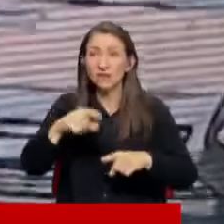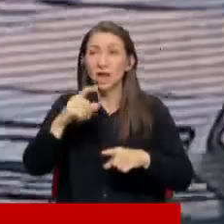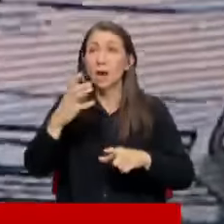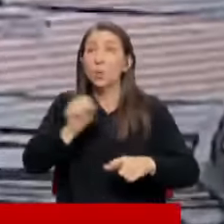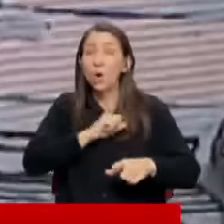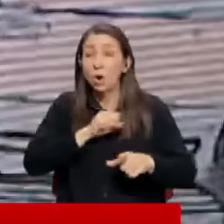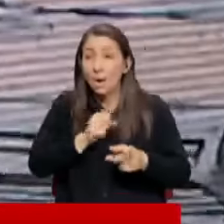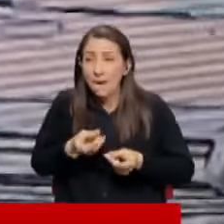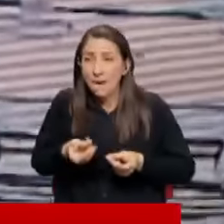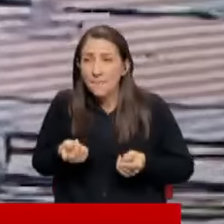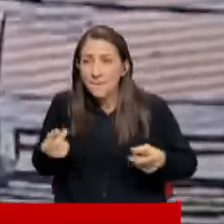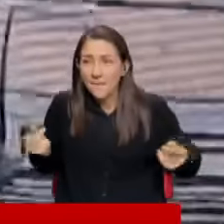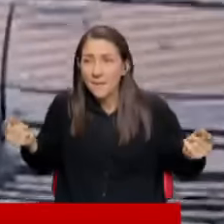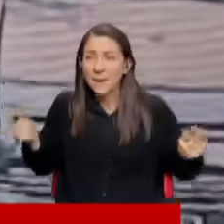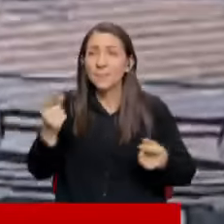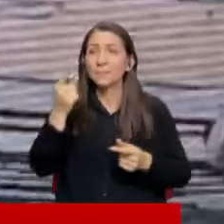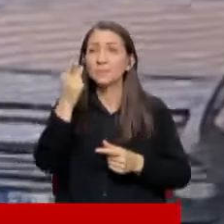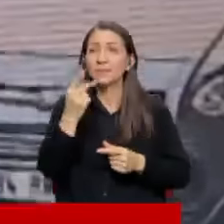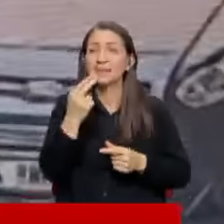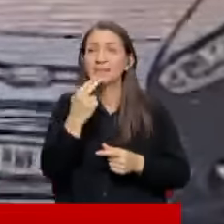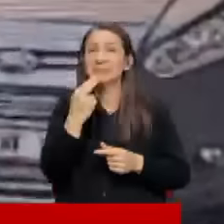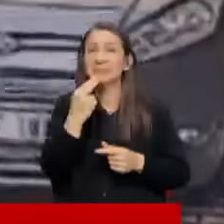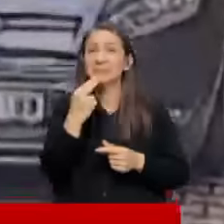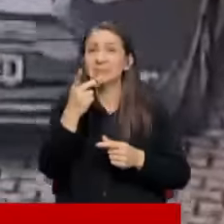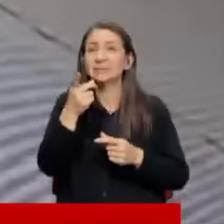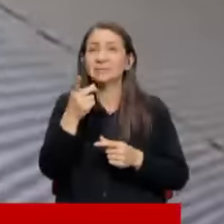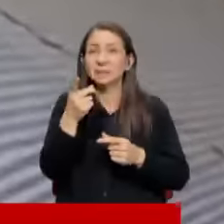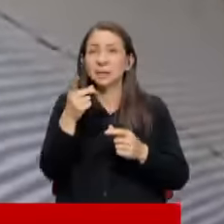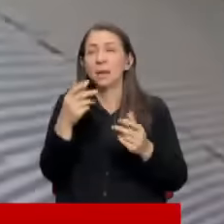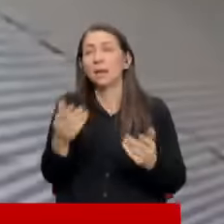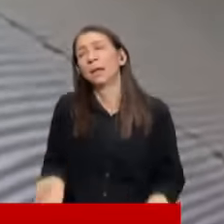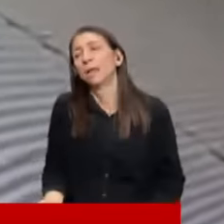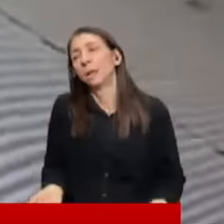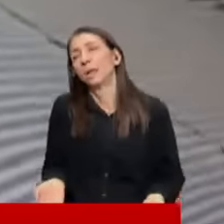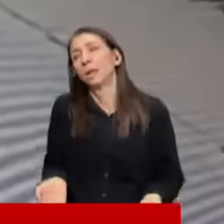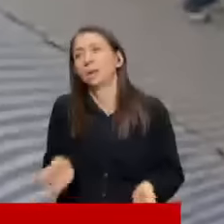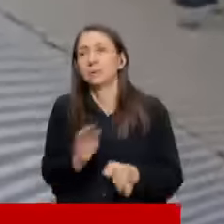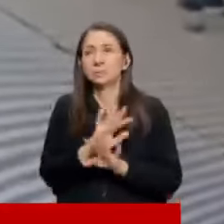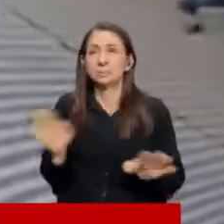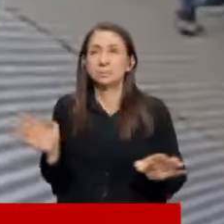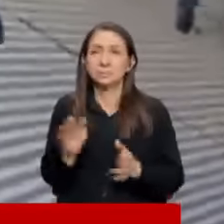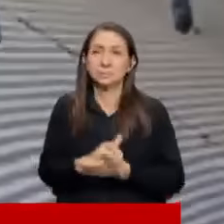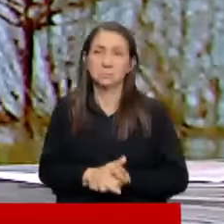can havliyle sağa sola kaçarken güneş dakikalarca yerde hareketsiz kalıyor.